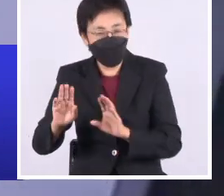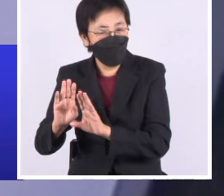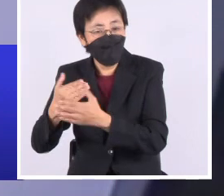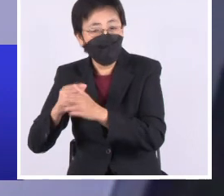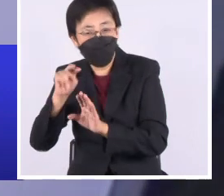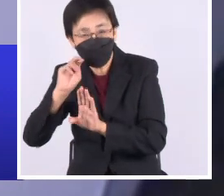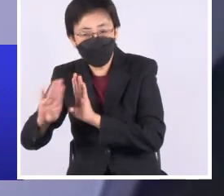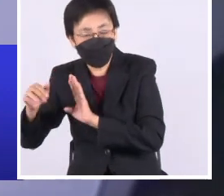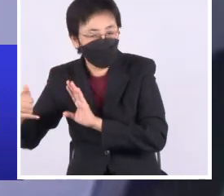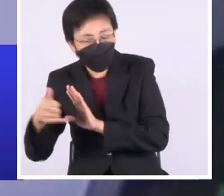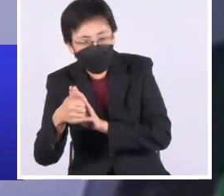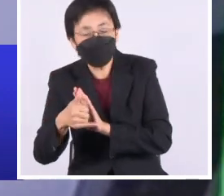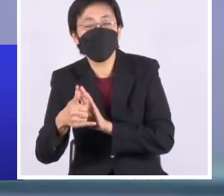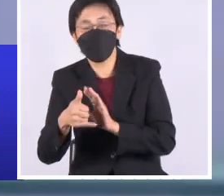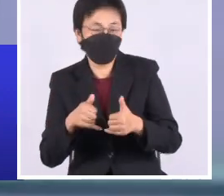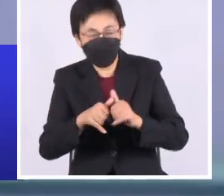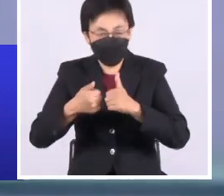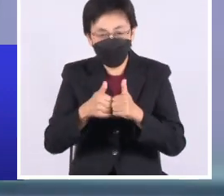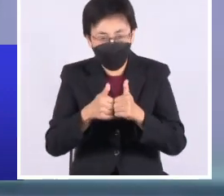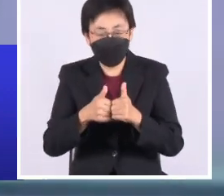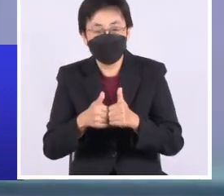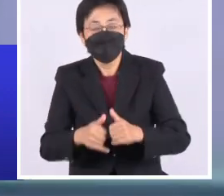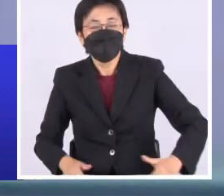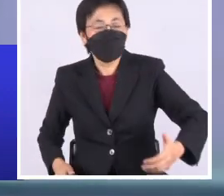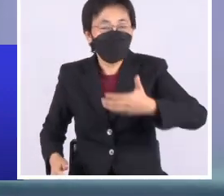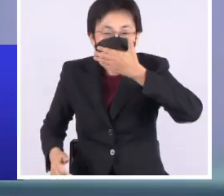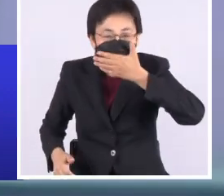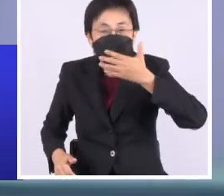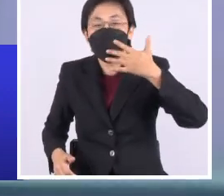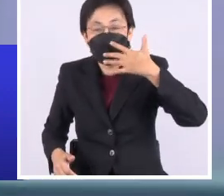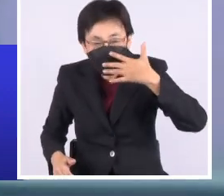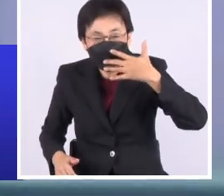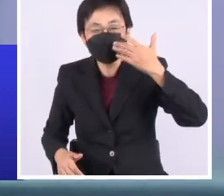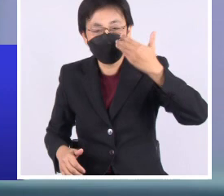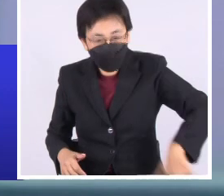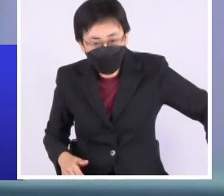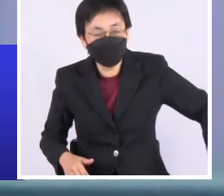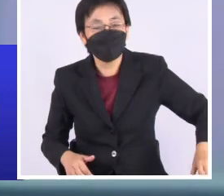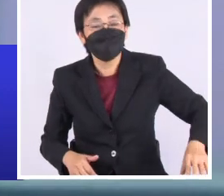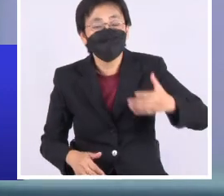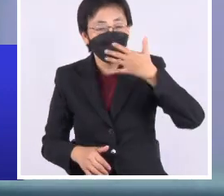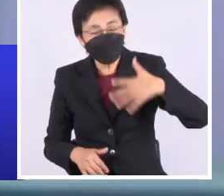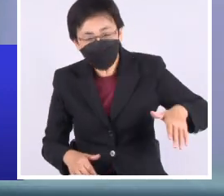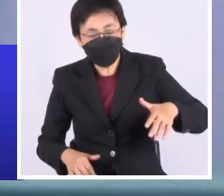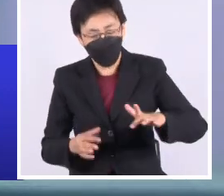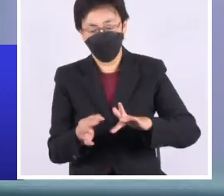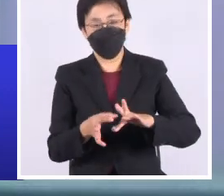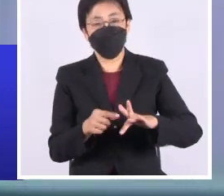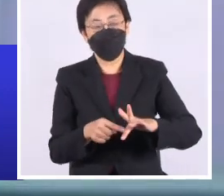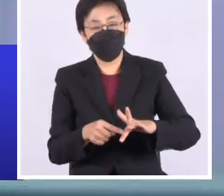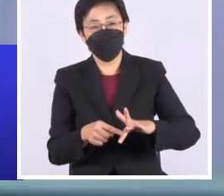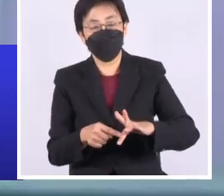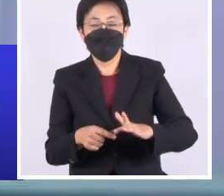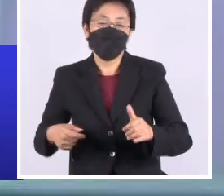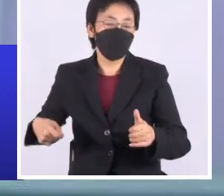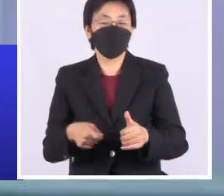เนี่ยใช้มือข้างซ้ายปิดปากผู้ตายและก็ถูกผู้ตายกัดที่นิ้วกลางจนสะบัดหลุดจากมือแล้วก็มือก็เป็นแผลนะครับอย่างที่เป็